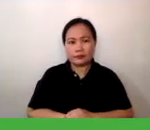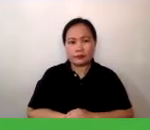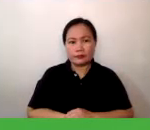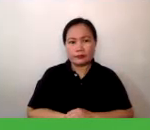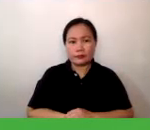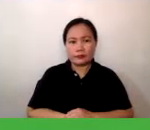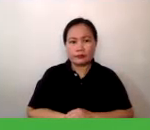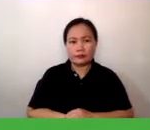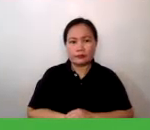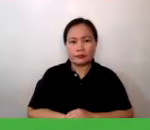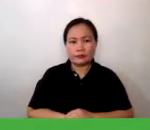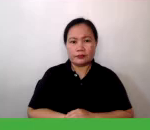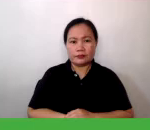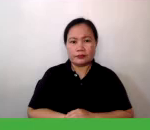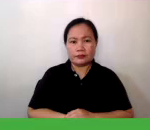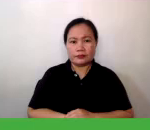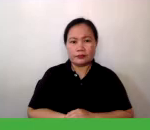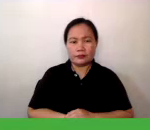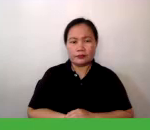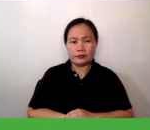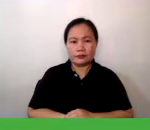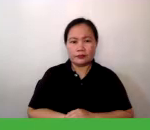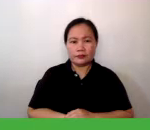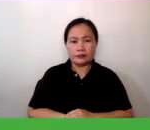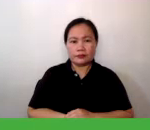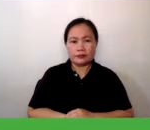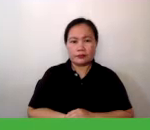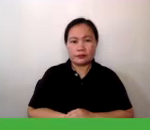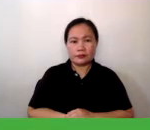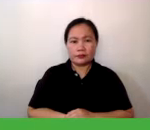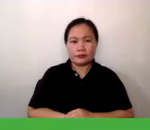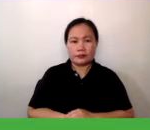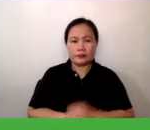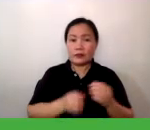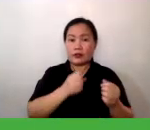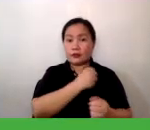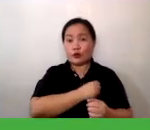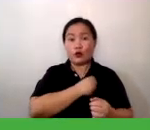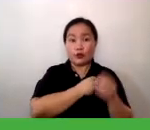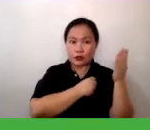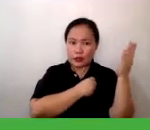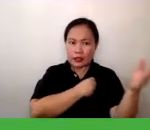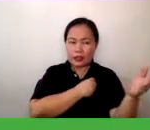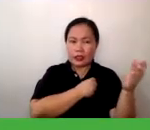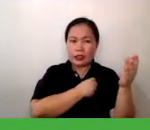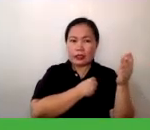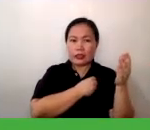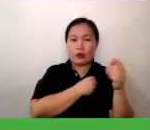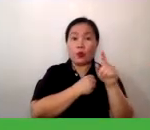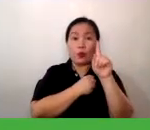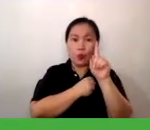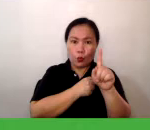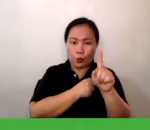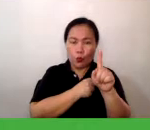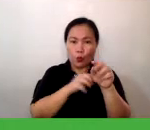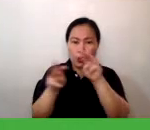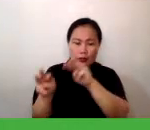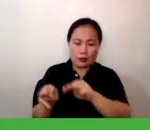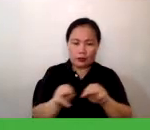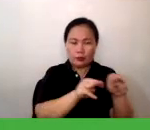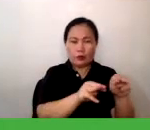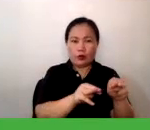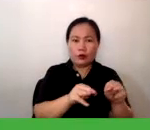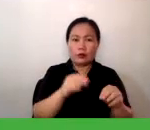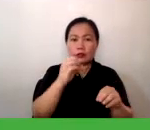okay. So, correction po dito it should be 0.1. Okay, nasobrahan ko ng 0. Since 1 move lang siya,